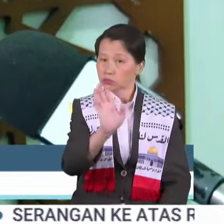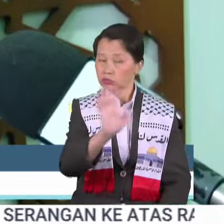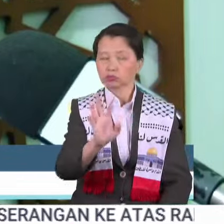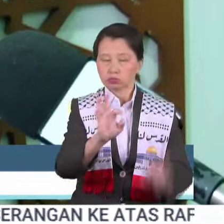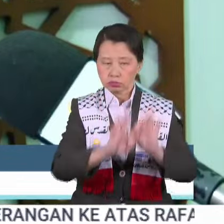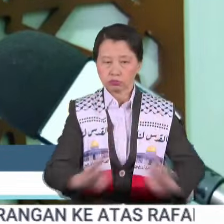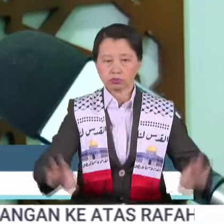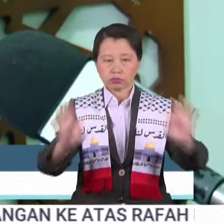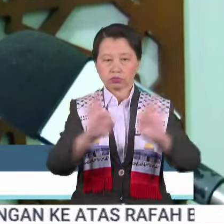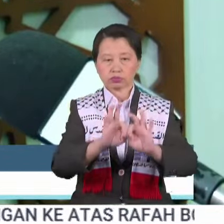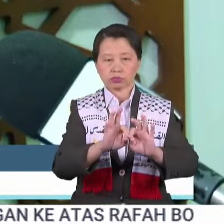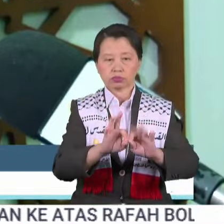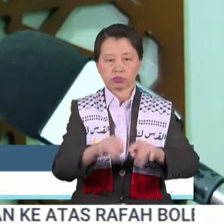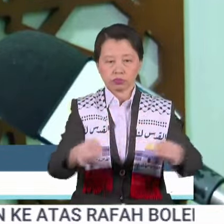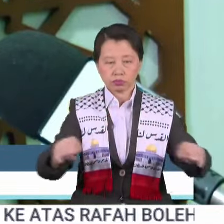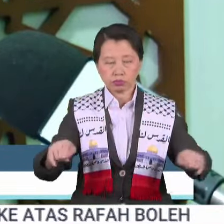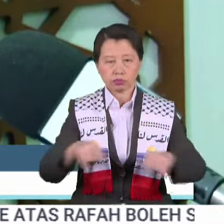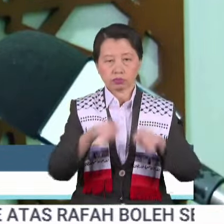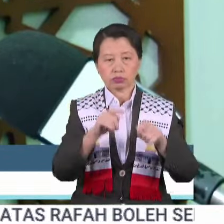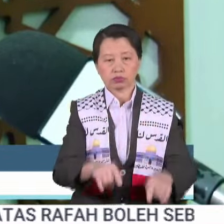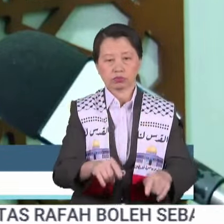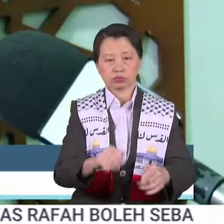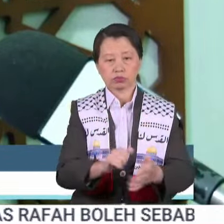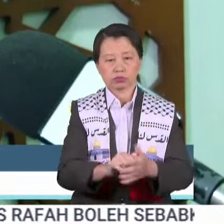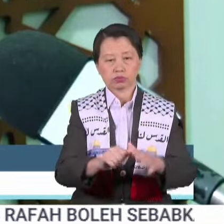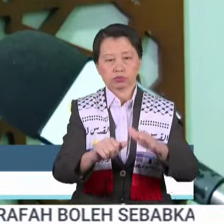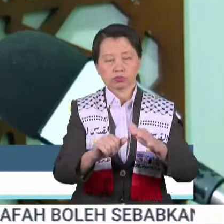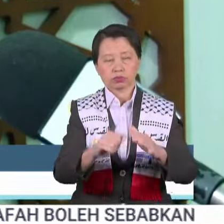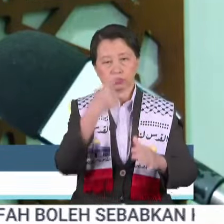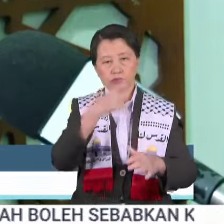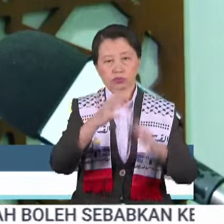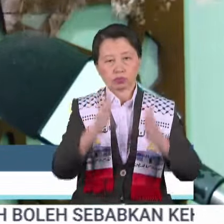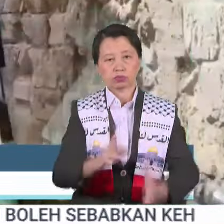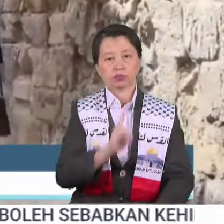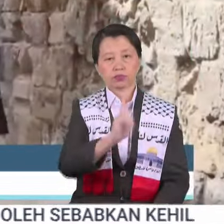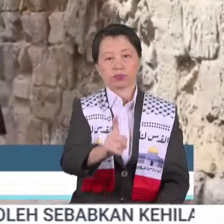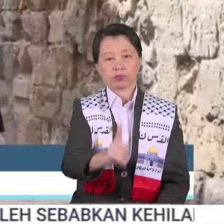kepentingan Baitul Maqdis, kepentingan Masjid Al-Aqsa kepada umat Islam.